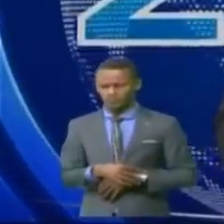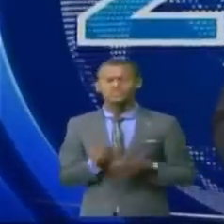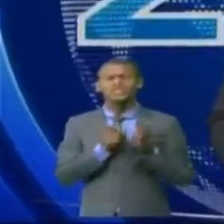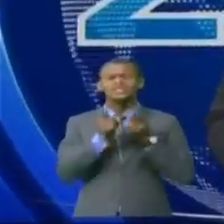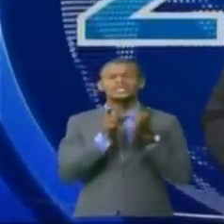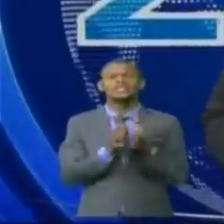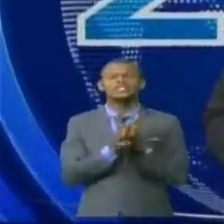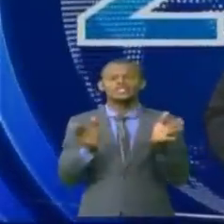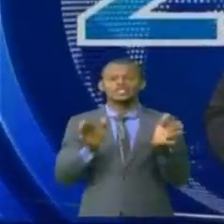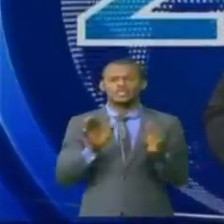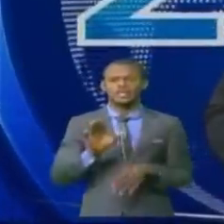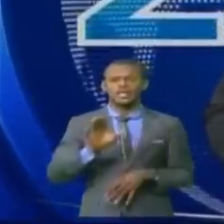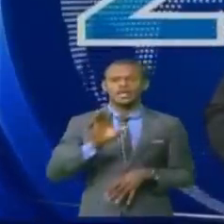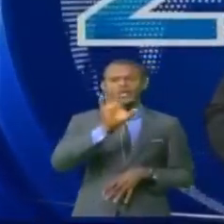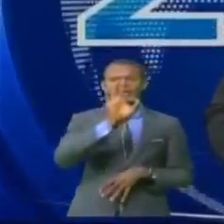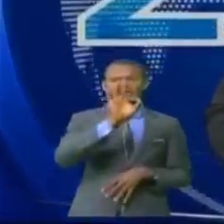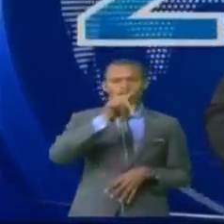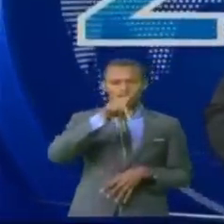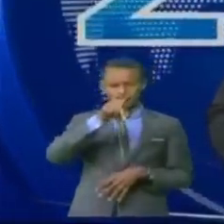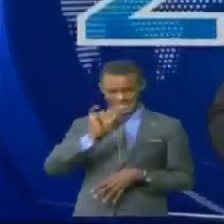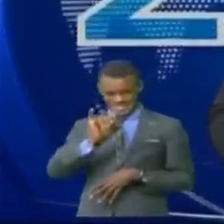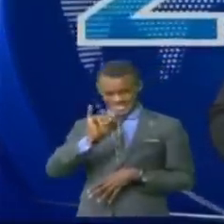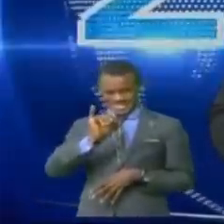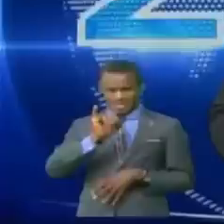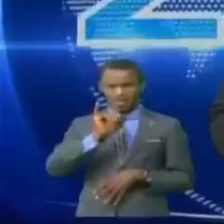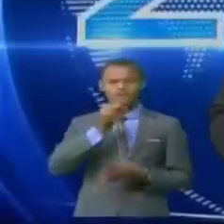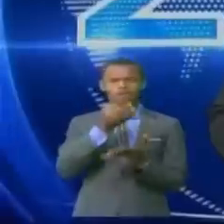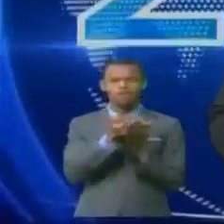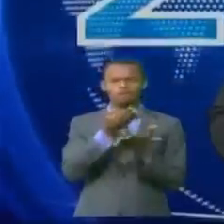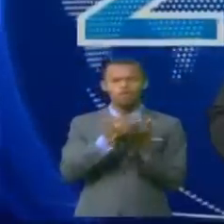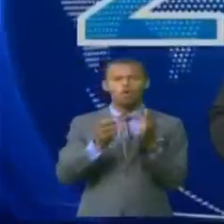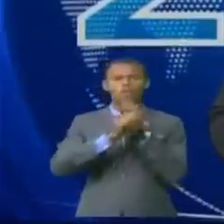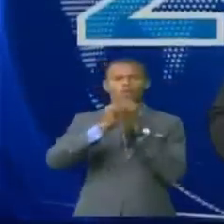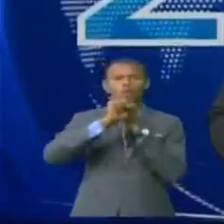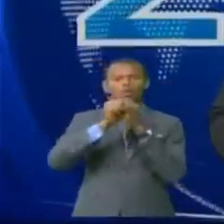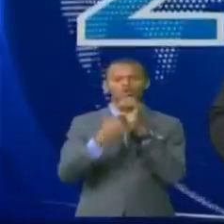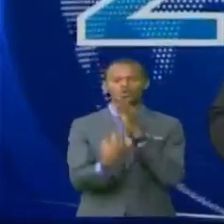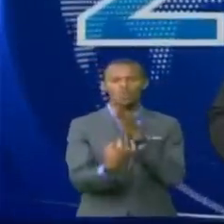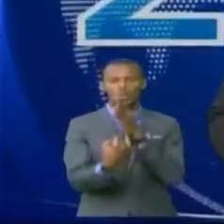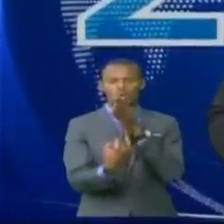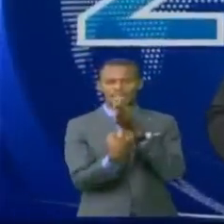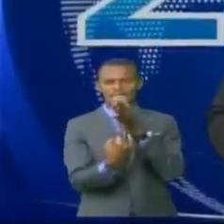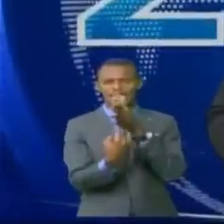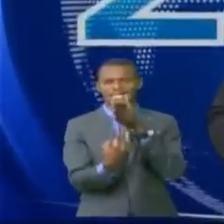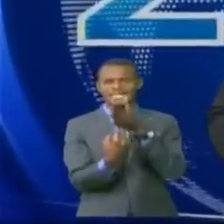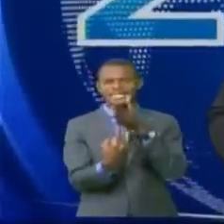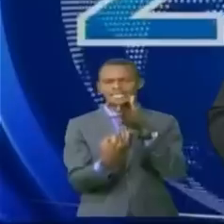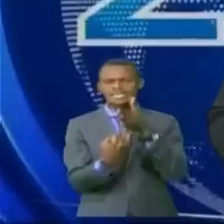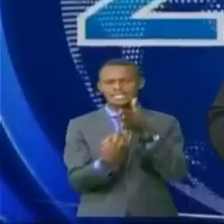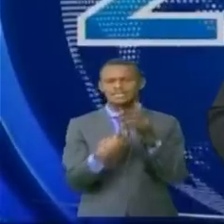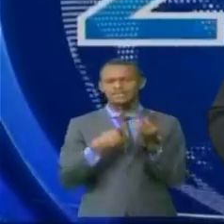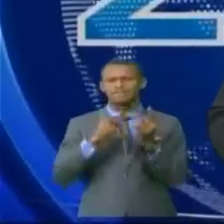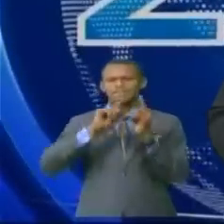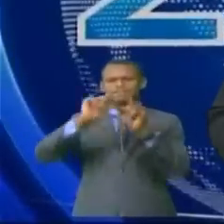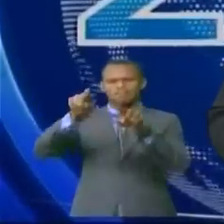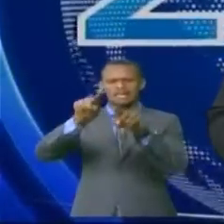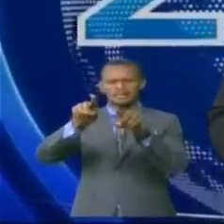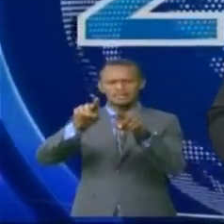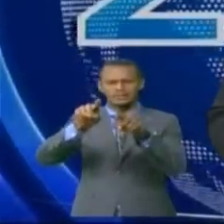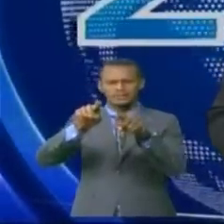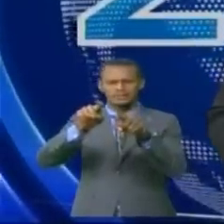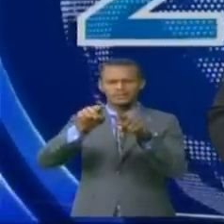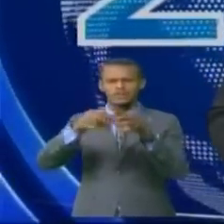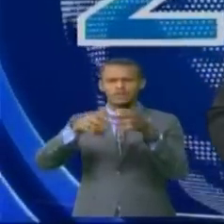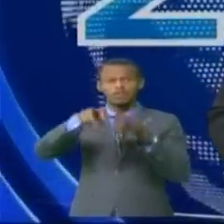de l'industrie vient de participer à Goma au lancement des activités de la Mutuelle des femmes africaines. L'occasion également pour